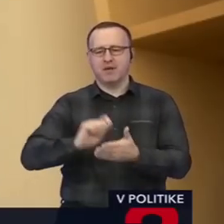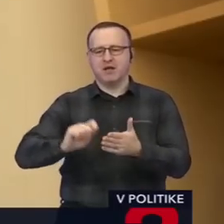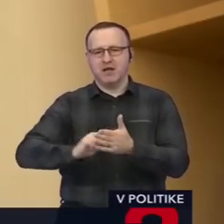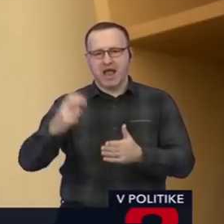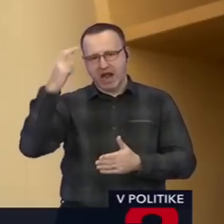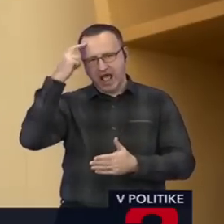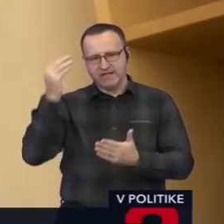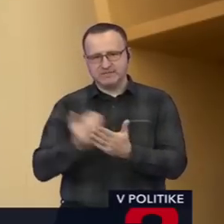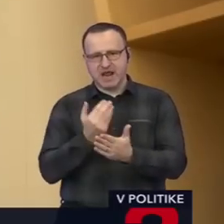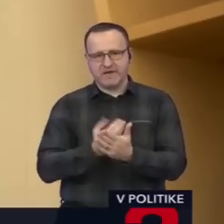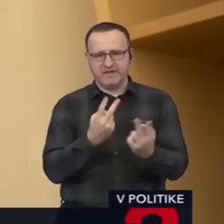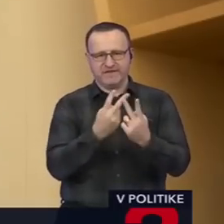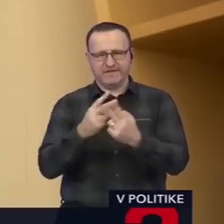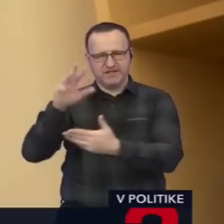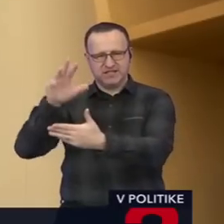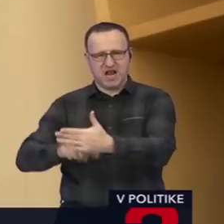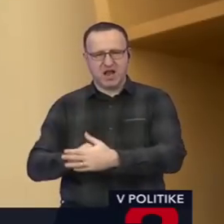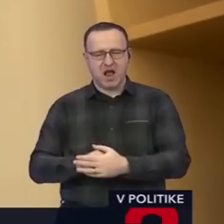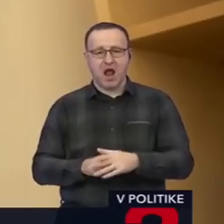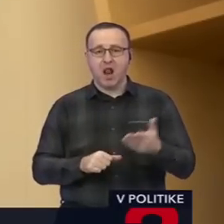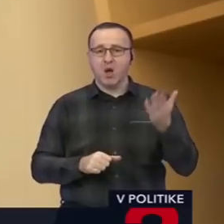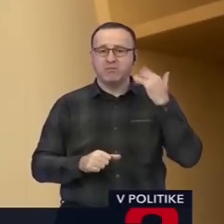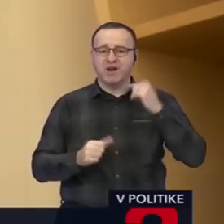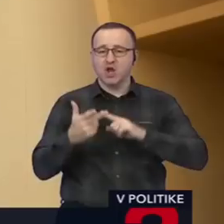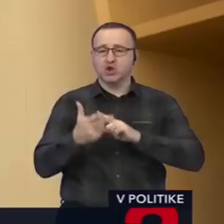ale je devastujúce, keď o tom hovorí bývalý